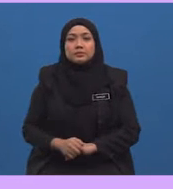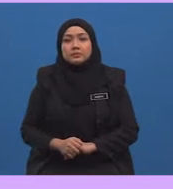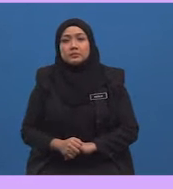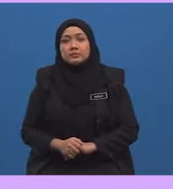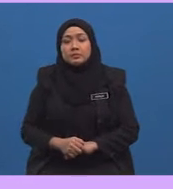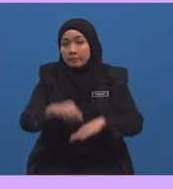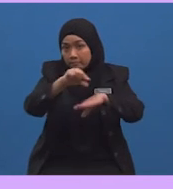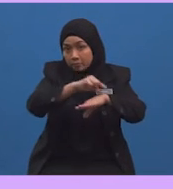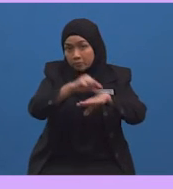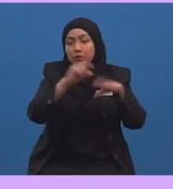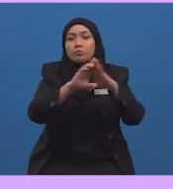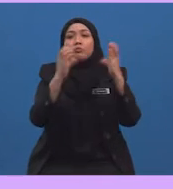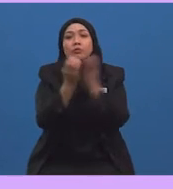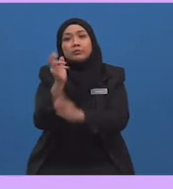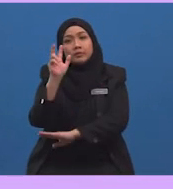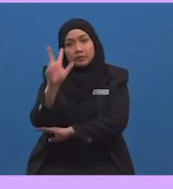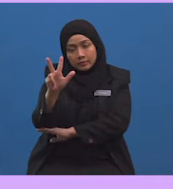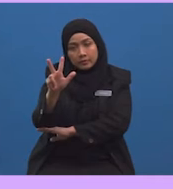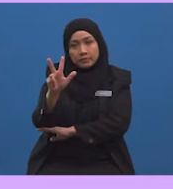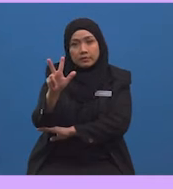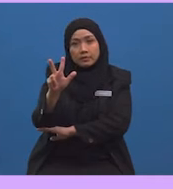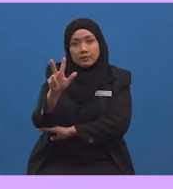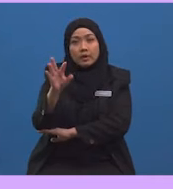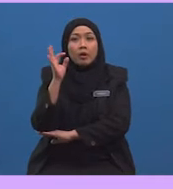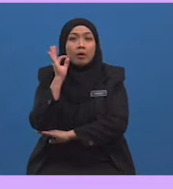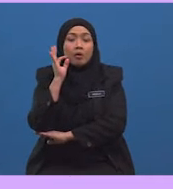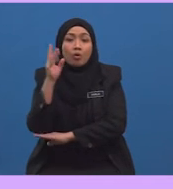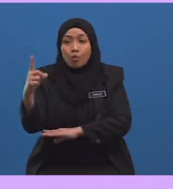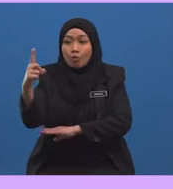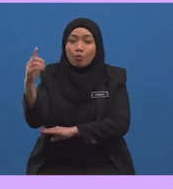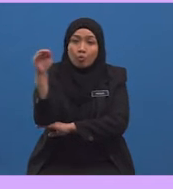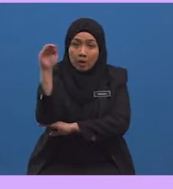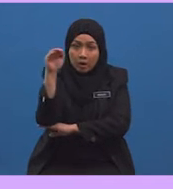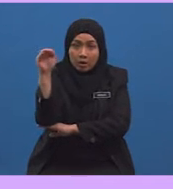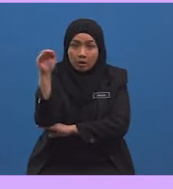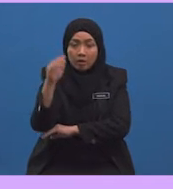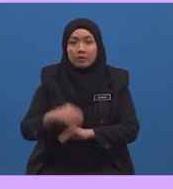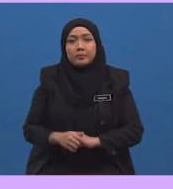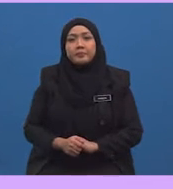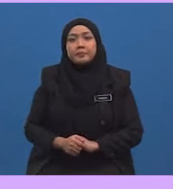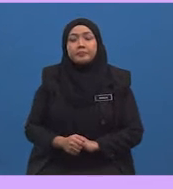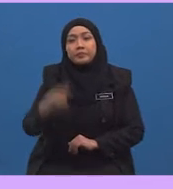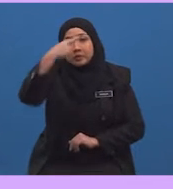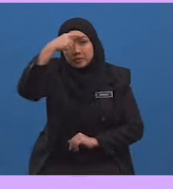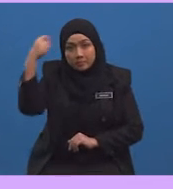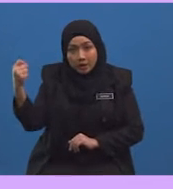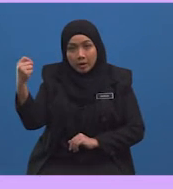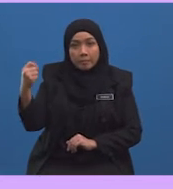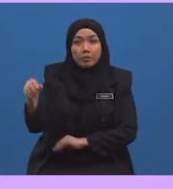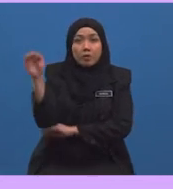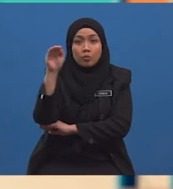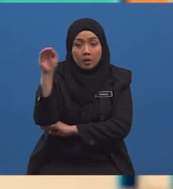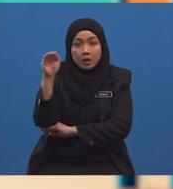Manakala pengguna tertiar pula merupakan ular kerana ular memakan pengguna sekunder.